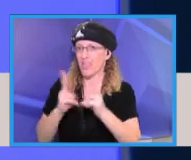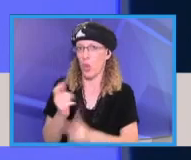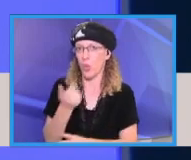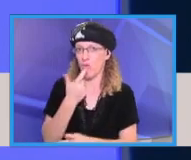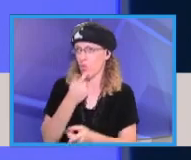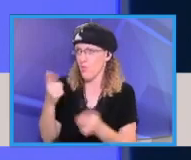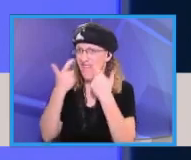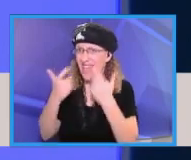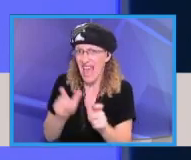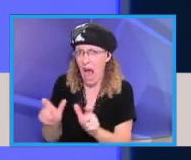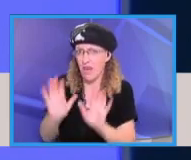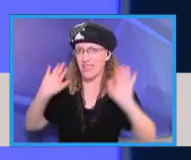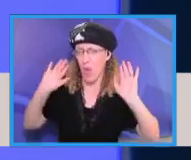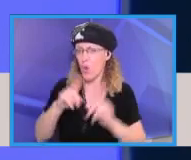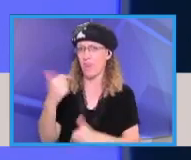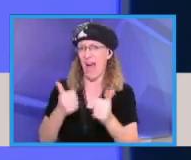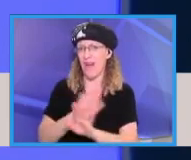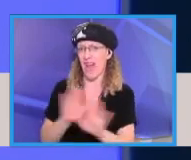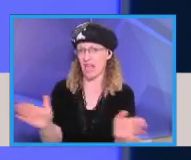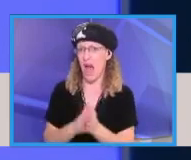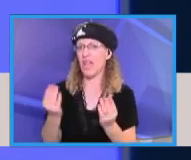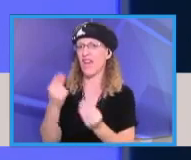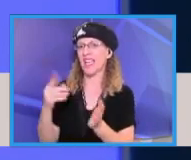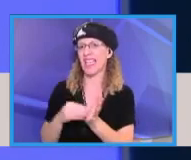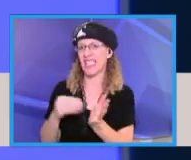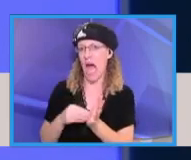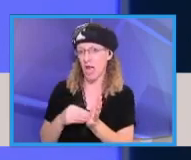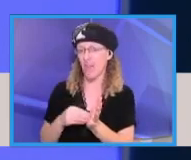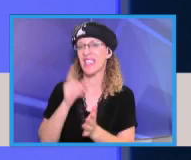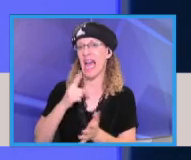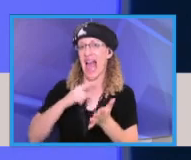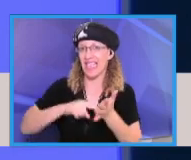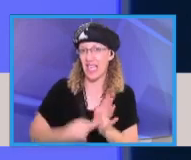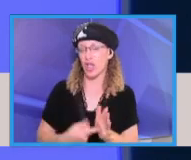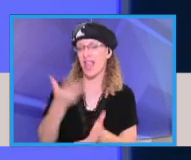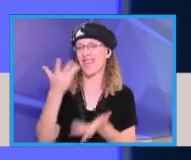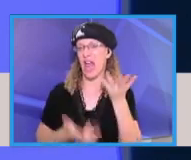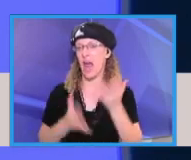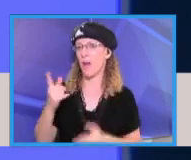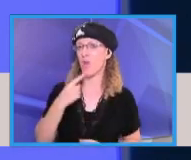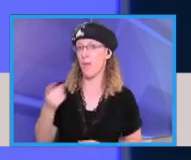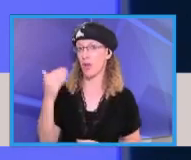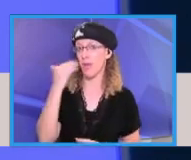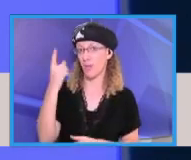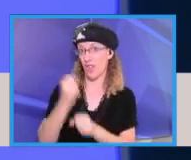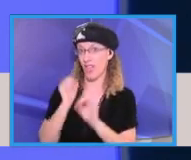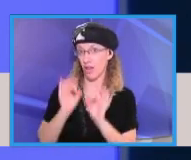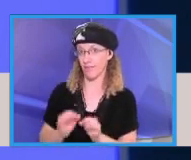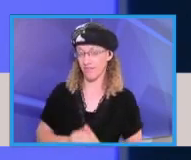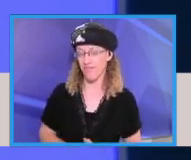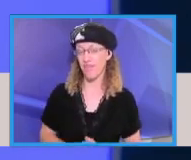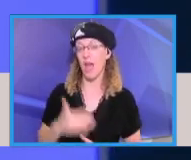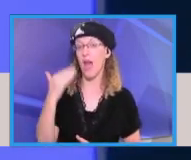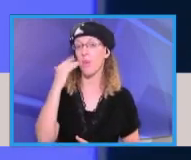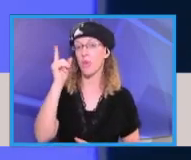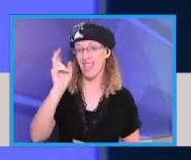מפקח הדבר, הוא לא מתחרה במישהו אחר. הדבר הזה נצרך, וצריך להדגיש את ההבדל בין מה שהוא אמר שבארצות הברית זה עובד טוב. בחוץ לארץ